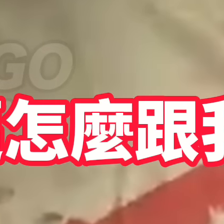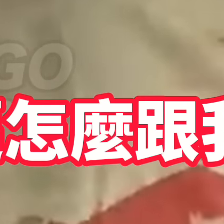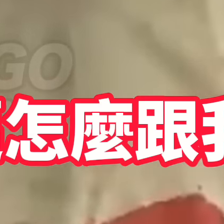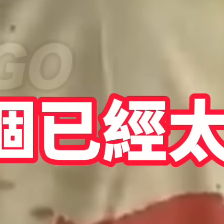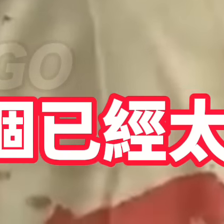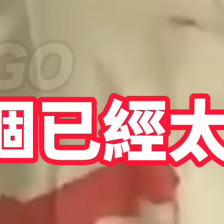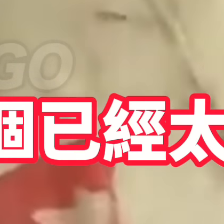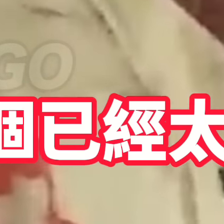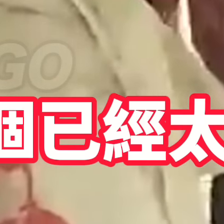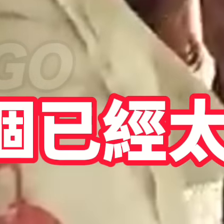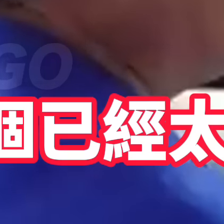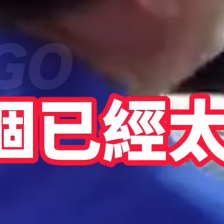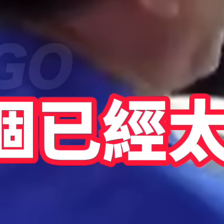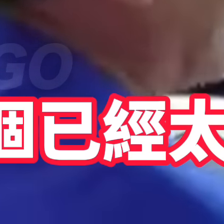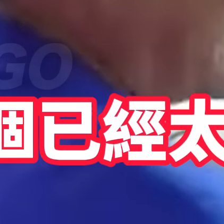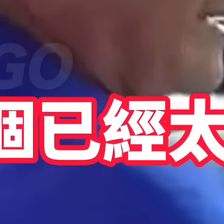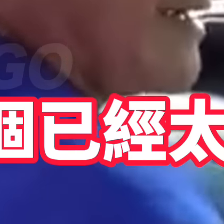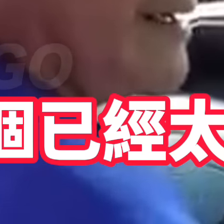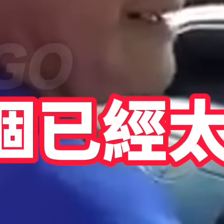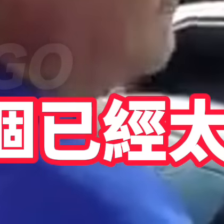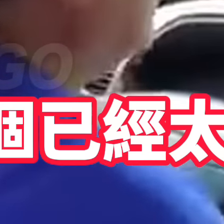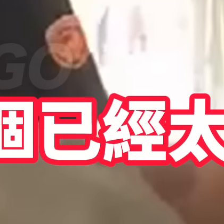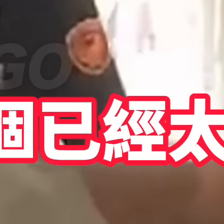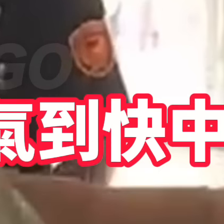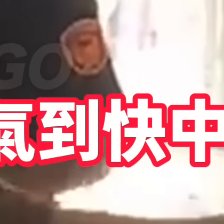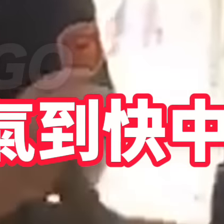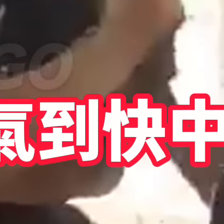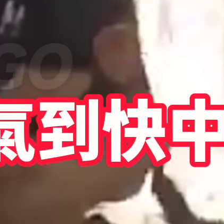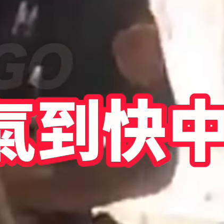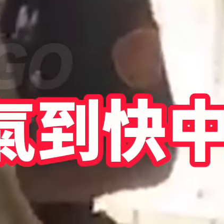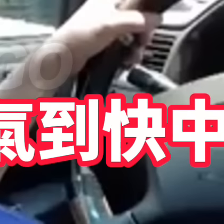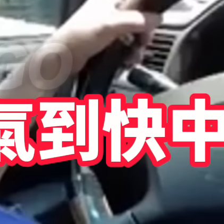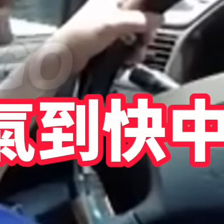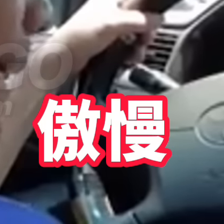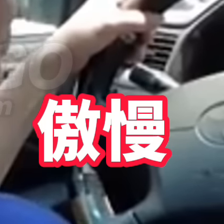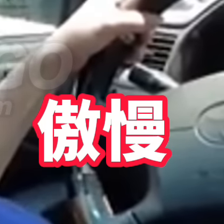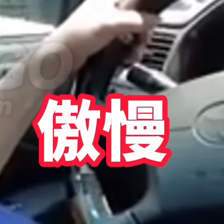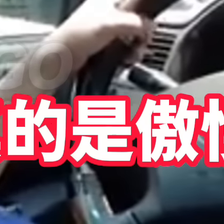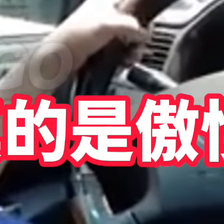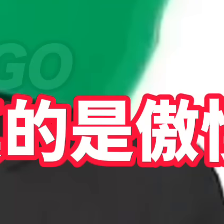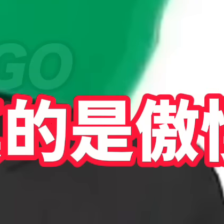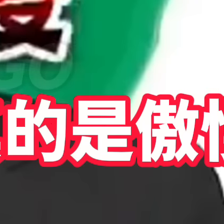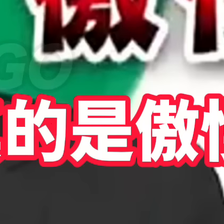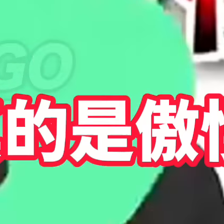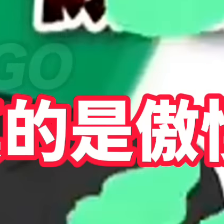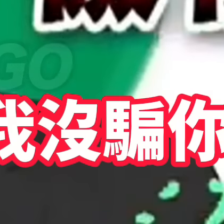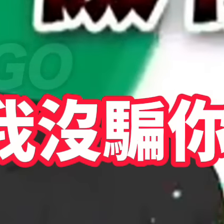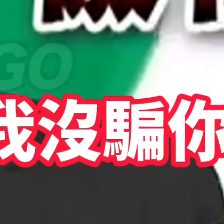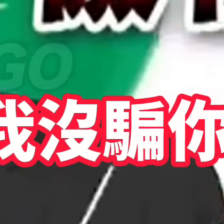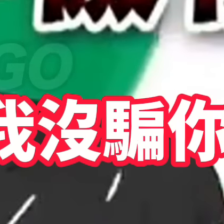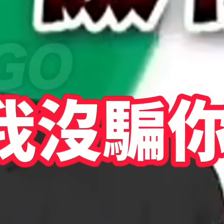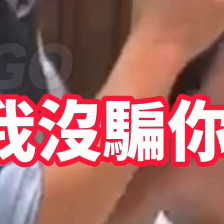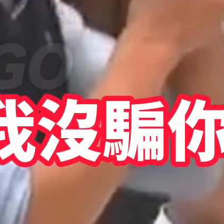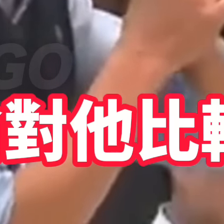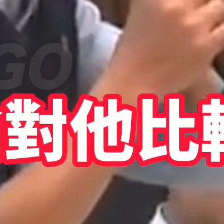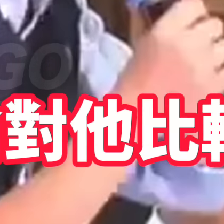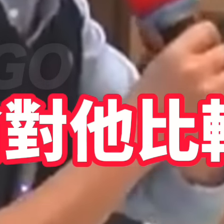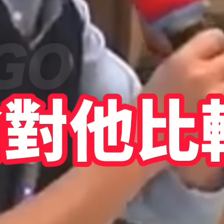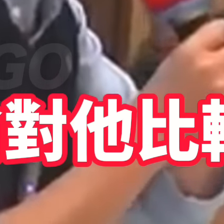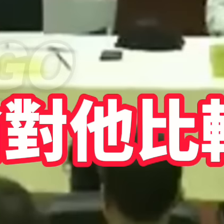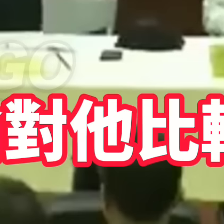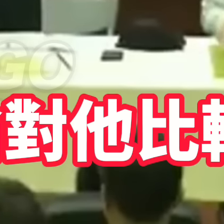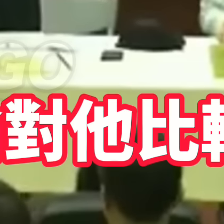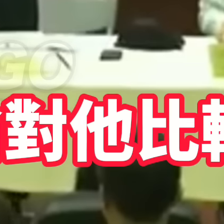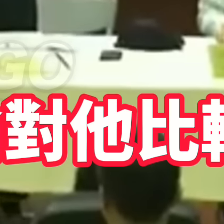讲嘞？你讲这已经上万啦，你去到都用要中风，傲慢，真的是傲慢。我无骗你，韩国